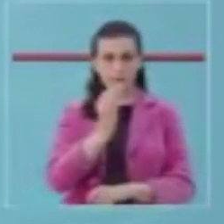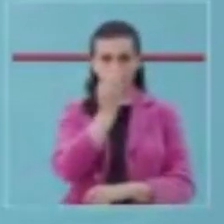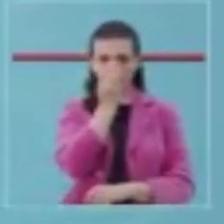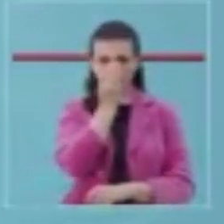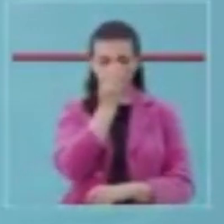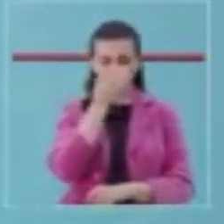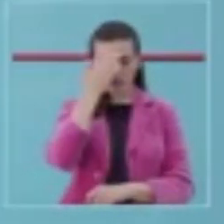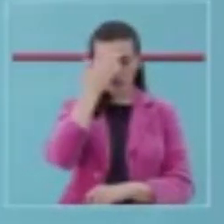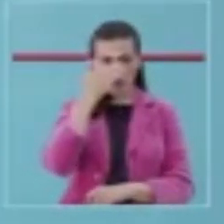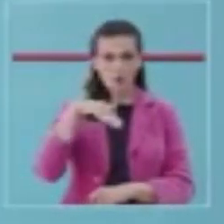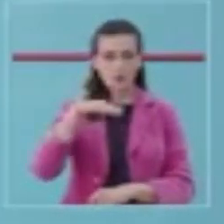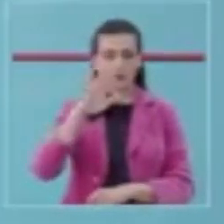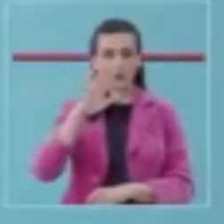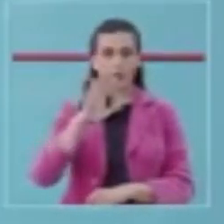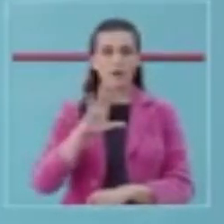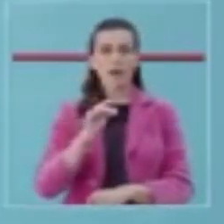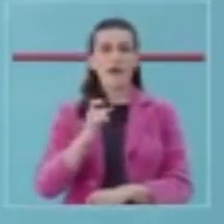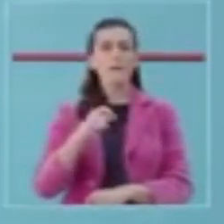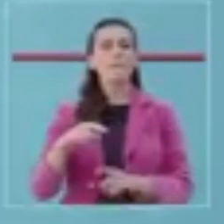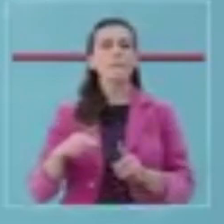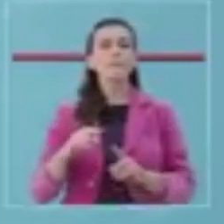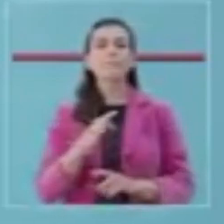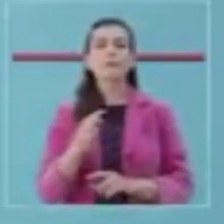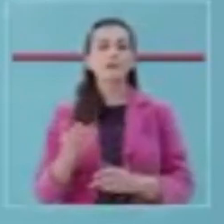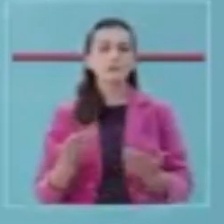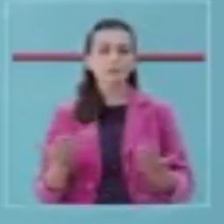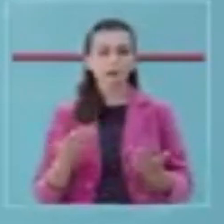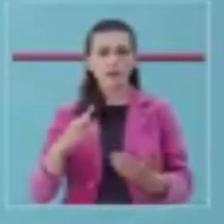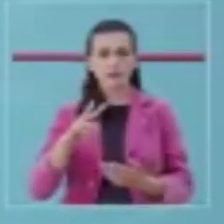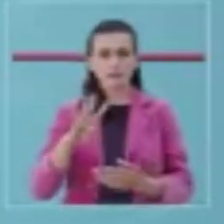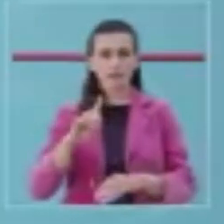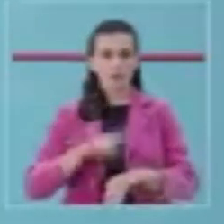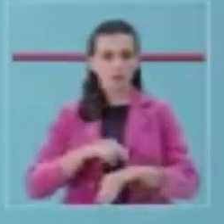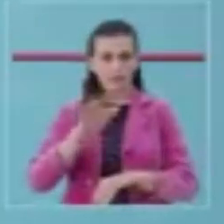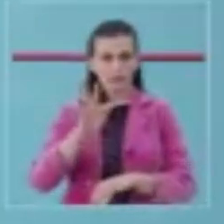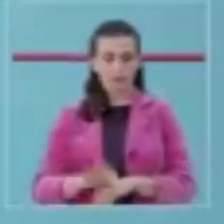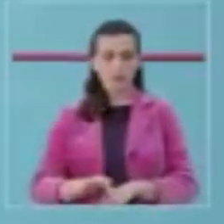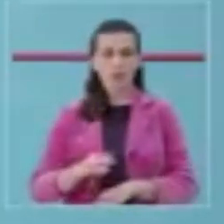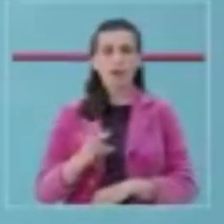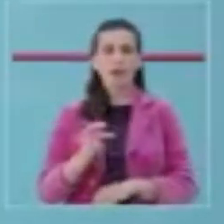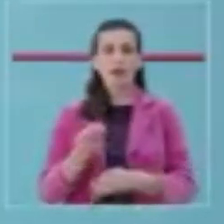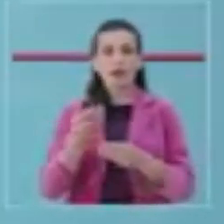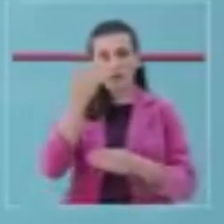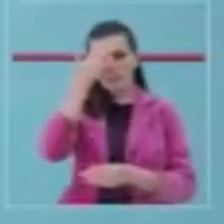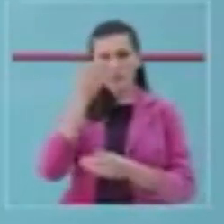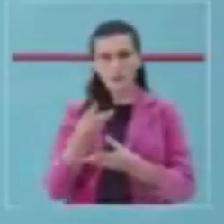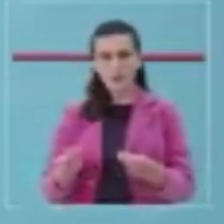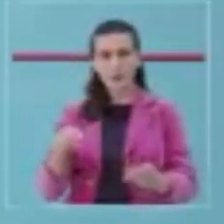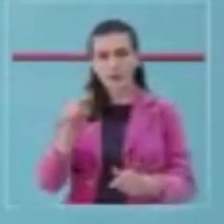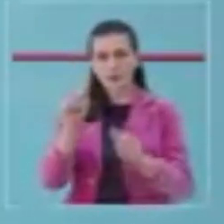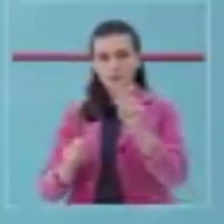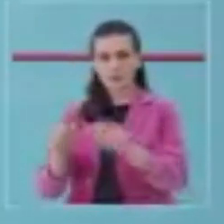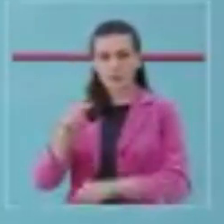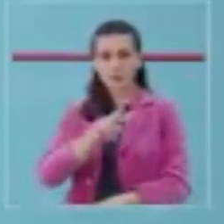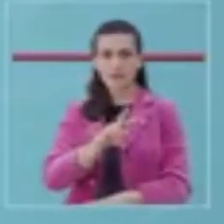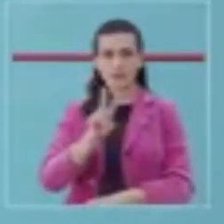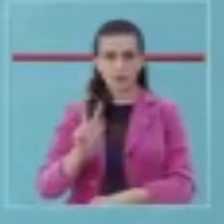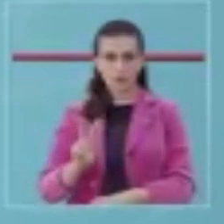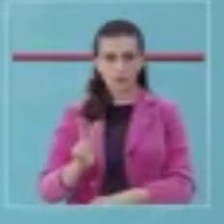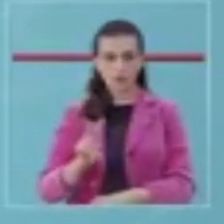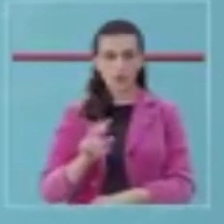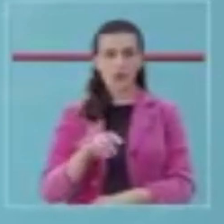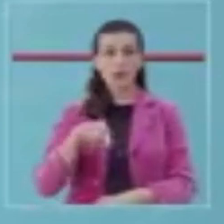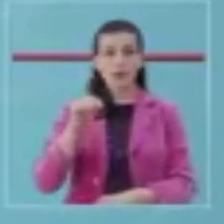terapi intensive. Lajmi i mirë është se në 24 orët e fundit janë shëruar 22 qytetarë, mes